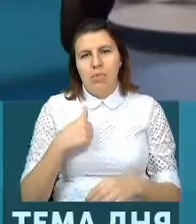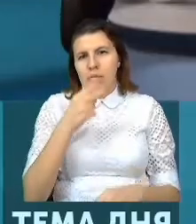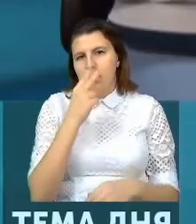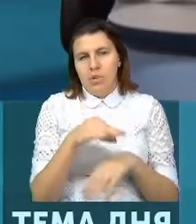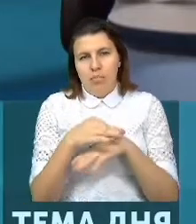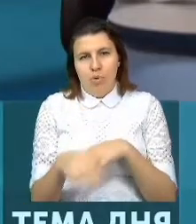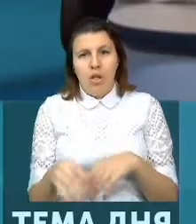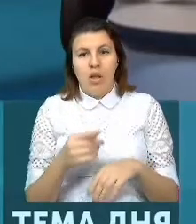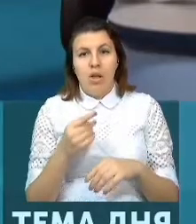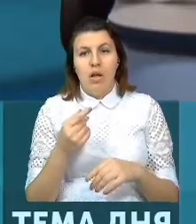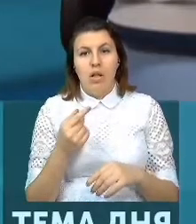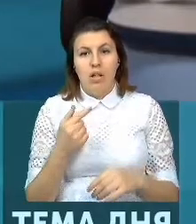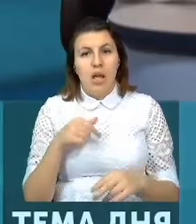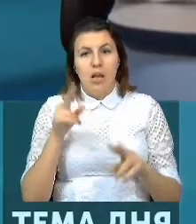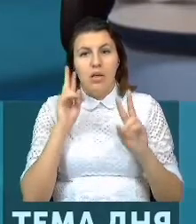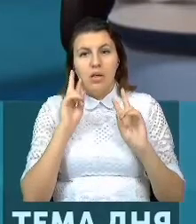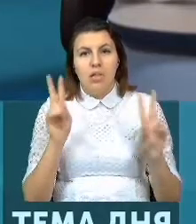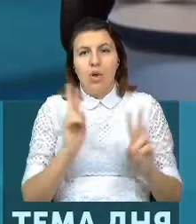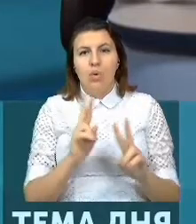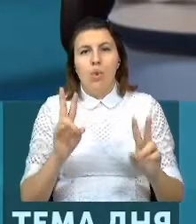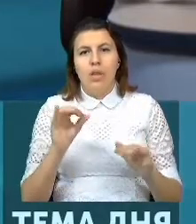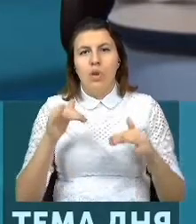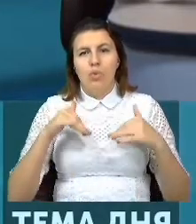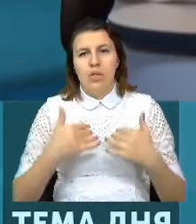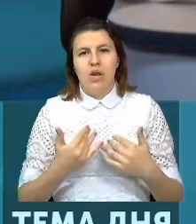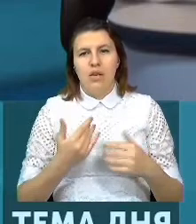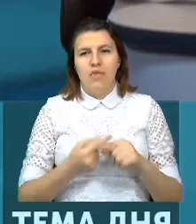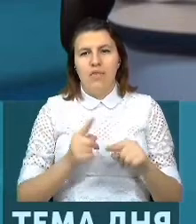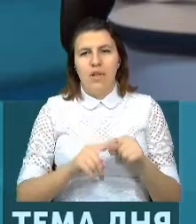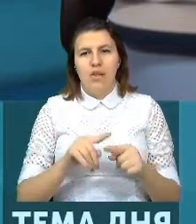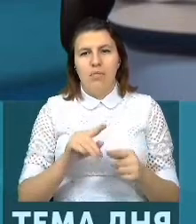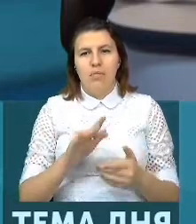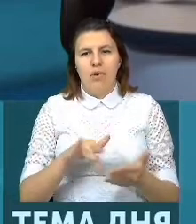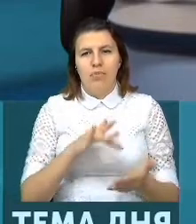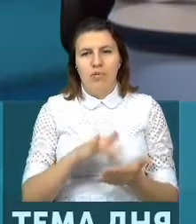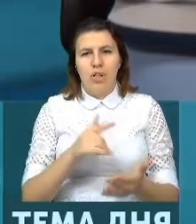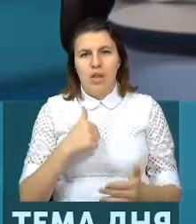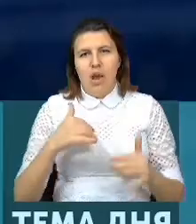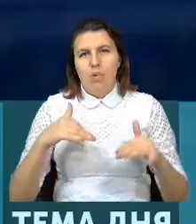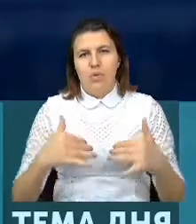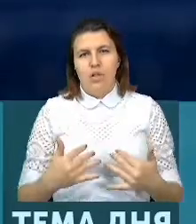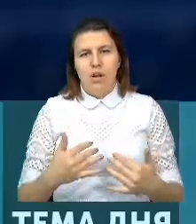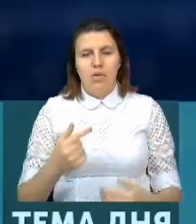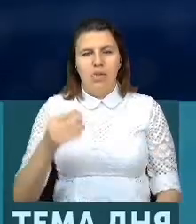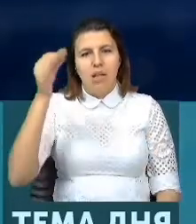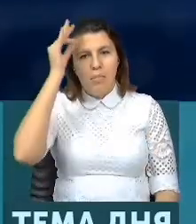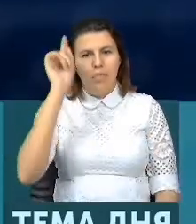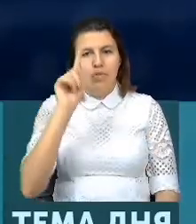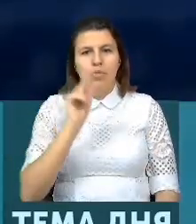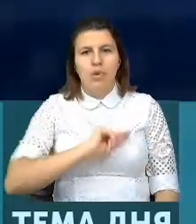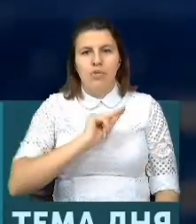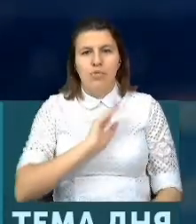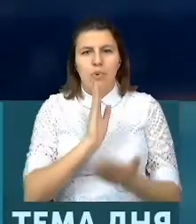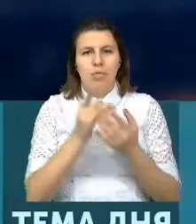знаю, кто не устал от этого в нашем городе. Я устал. Нагадую, що працюємо в прямому ефірі 050